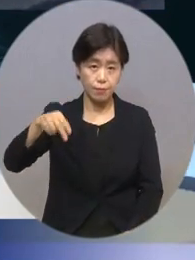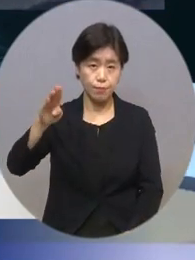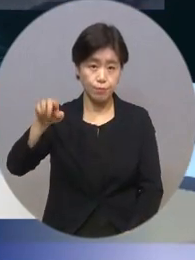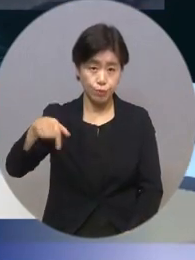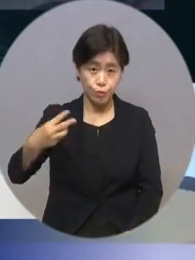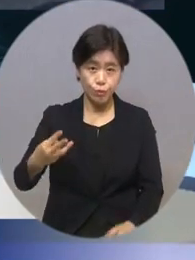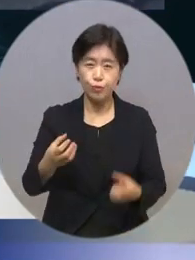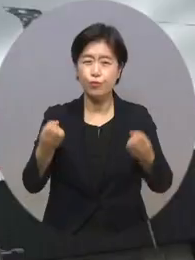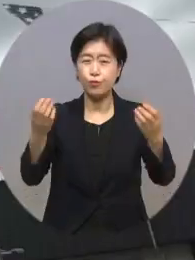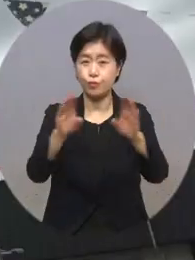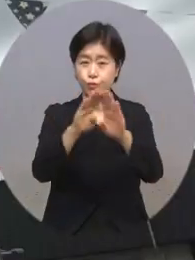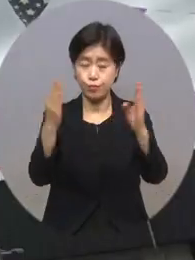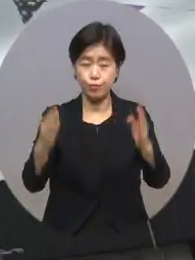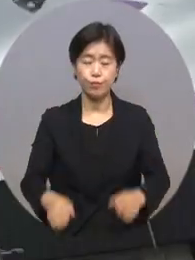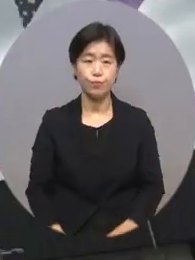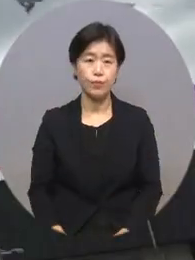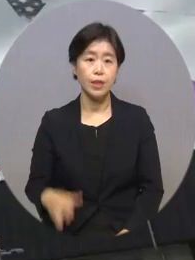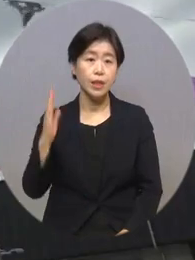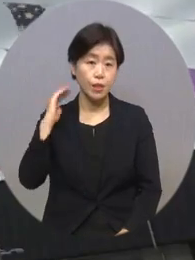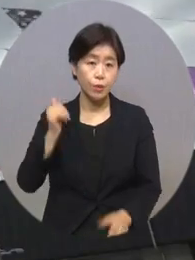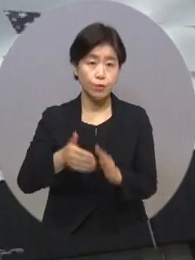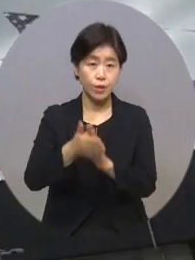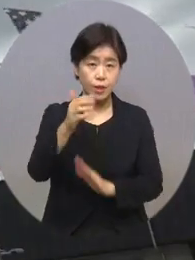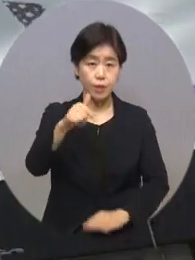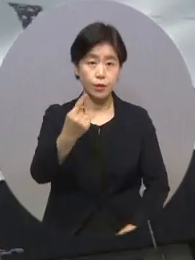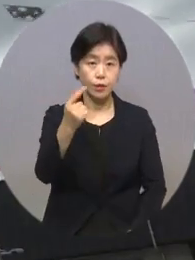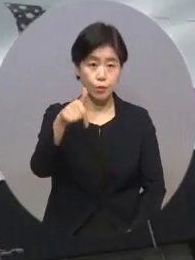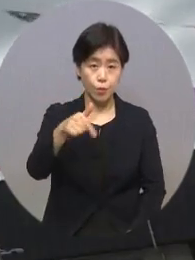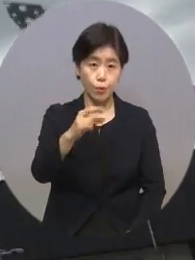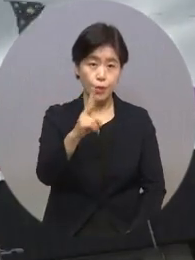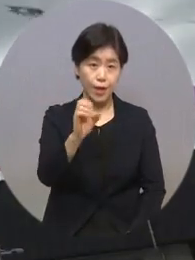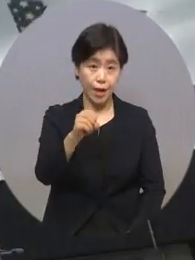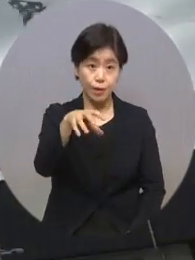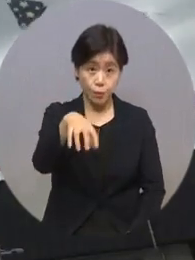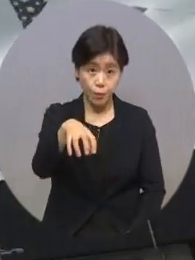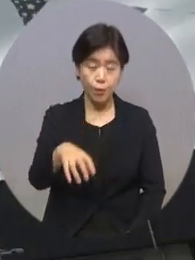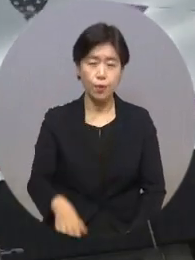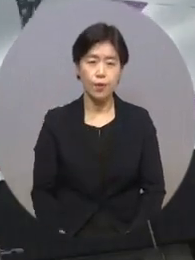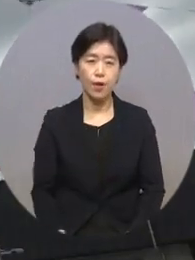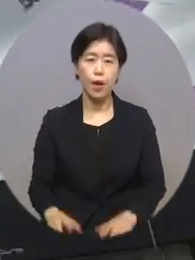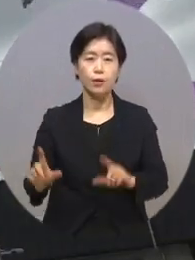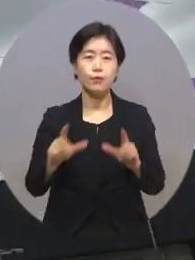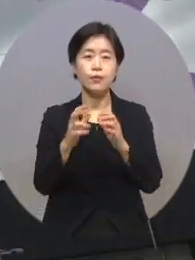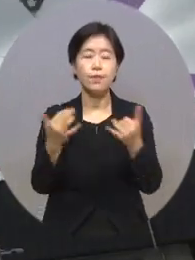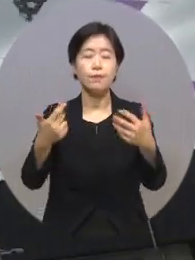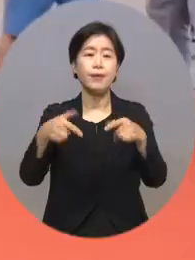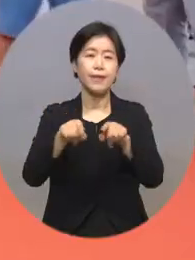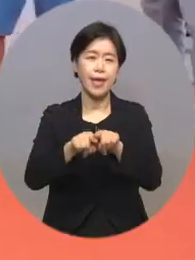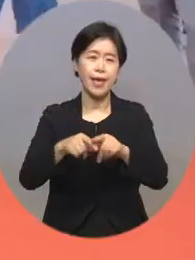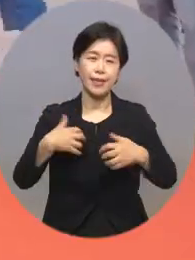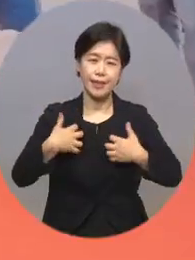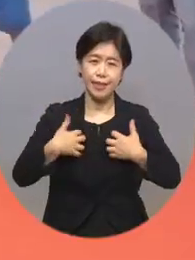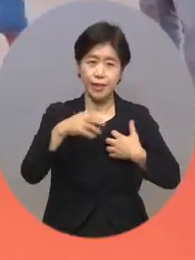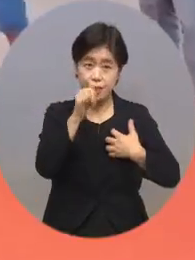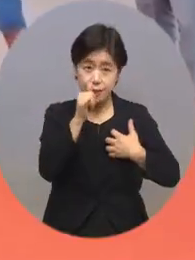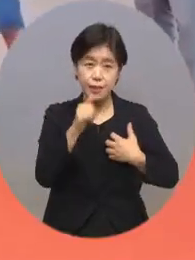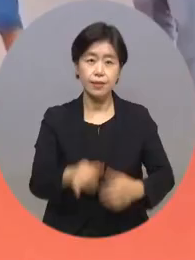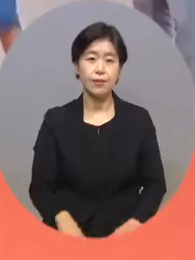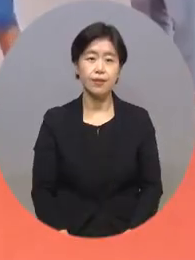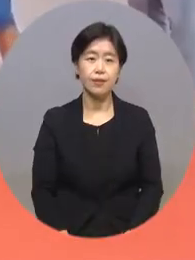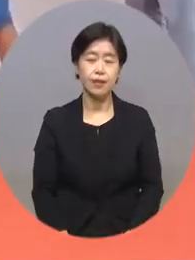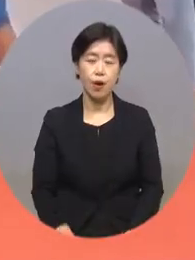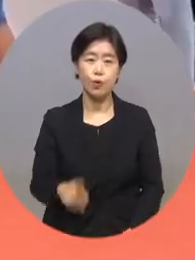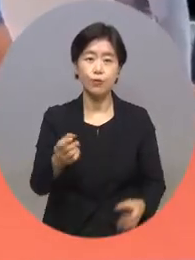기자입니다. 의정부시 녹양동에서는 주민과 함께하는 한가위 반딧불 축제가 지난 2일과